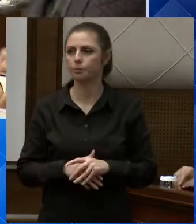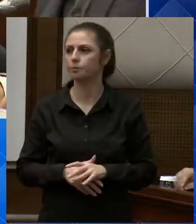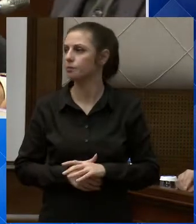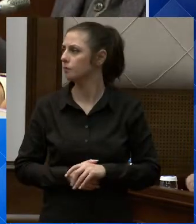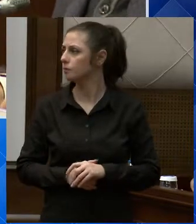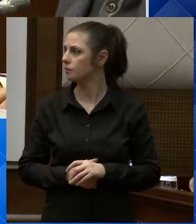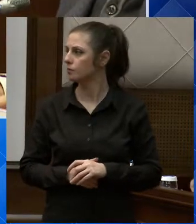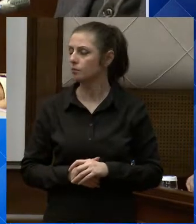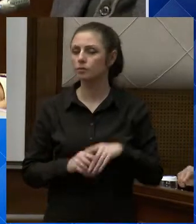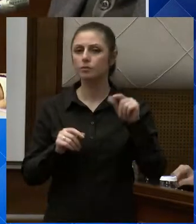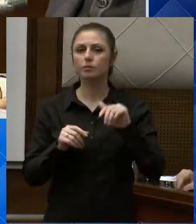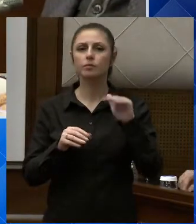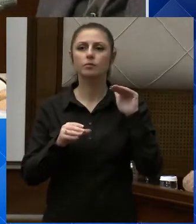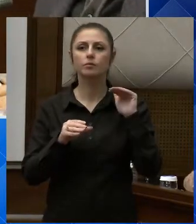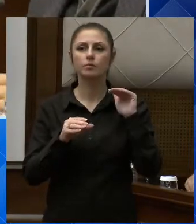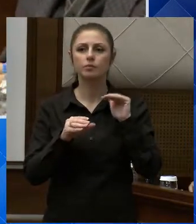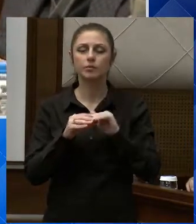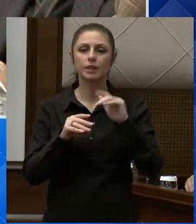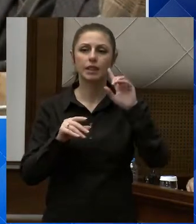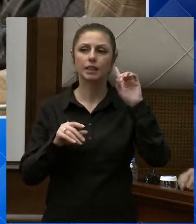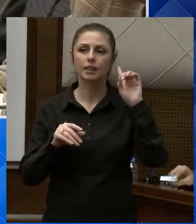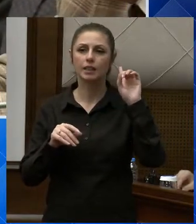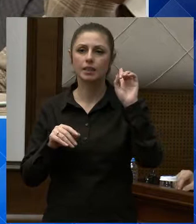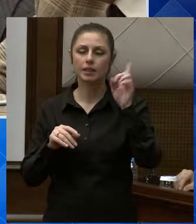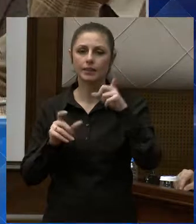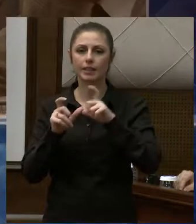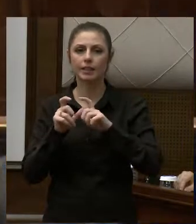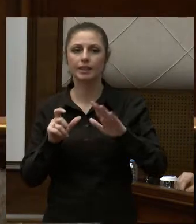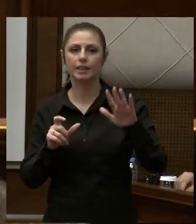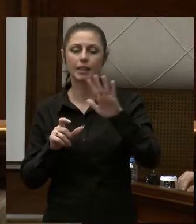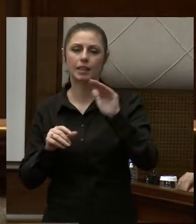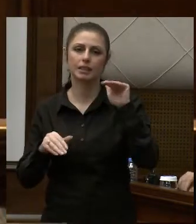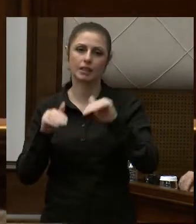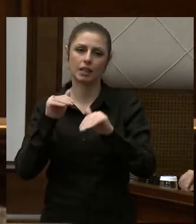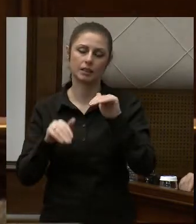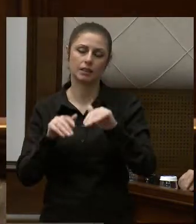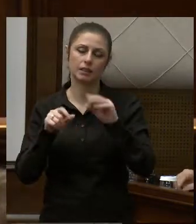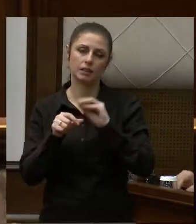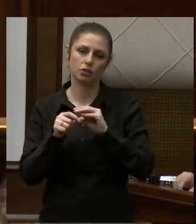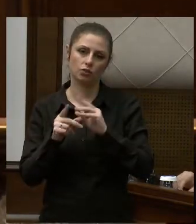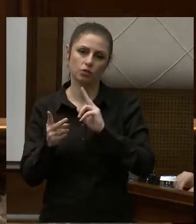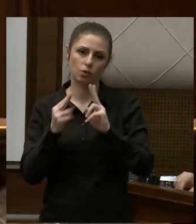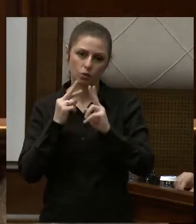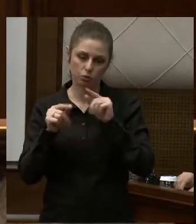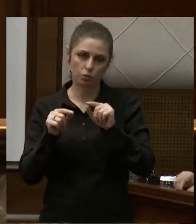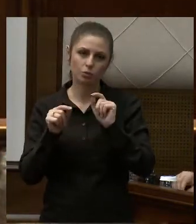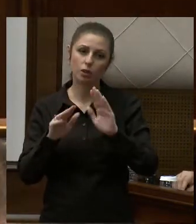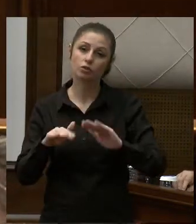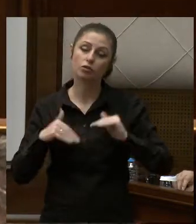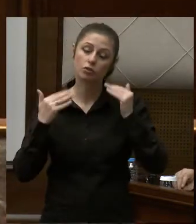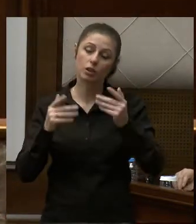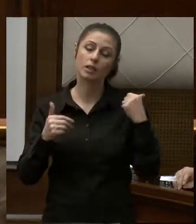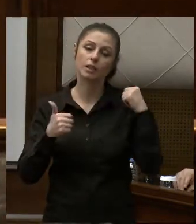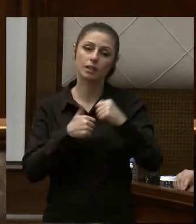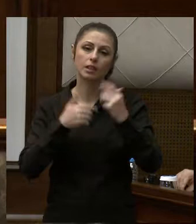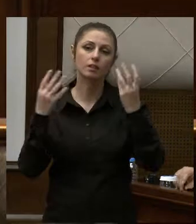arkadaşlar, meclisimizde ilk defa genel siyasetle ilgili konular konuşuldu. Bundan sonra asla